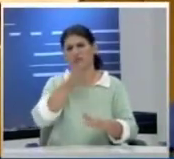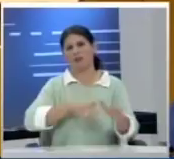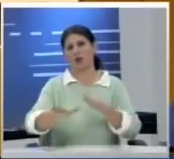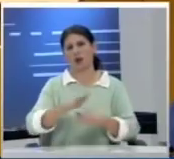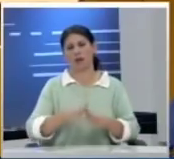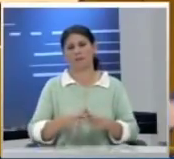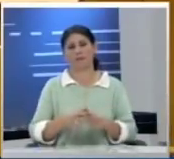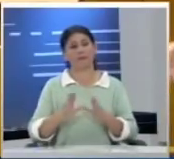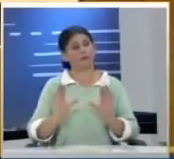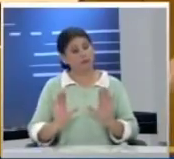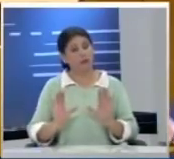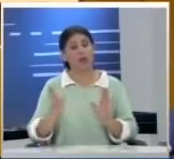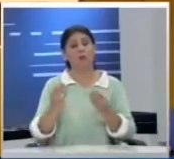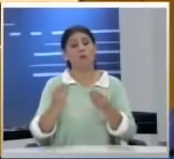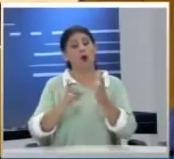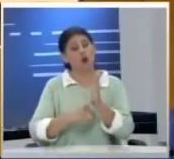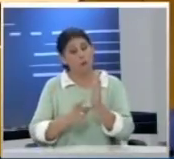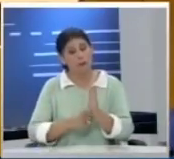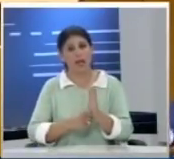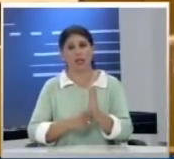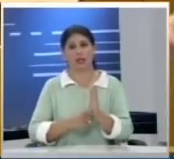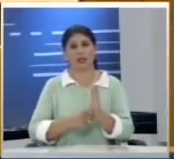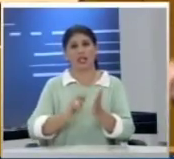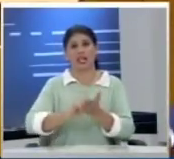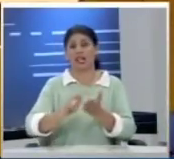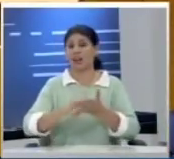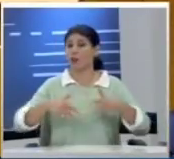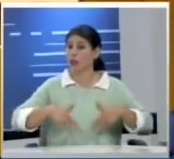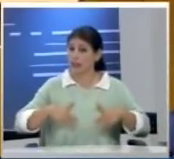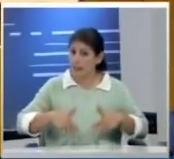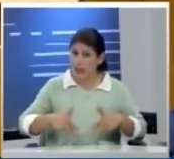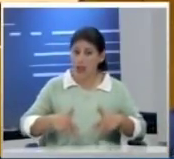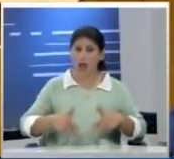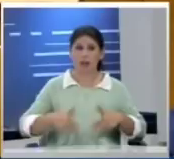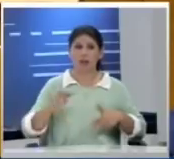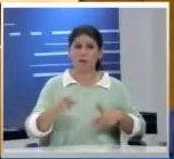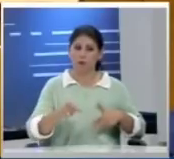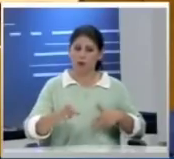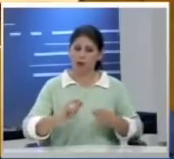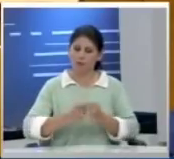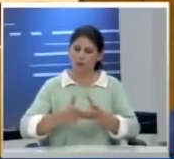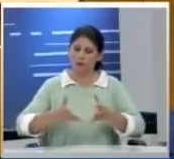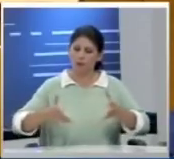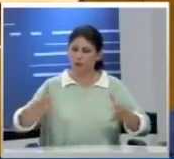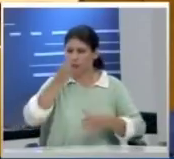διαφθοράς, αλλά και η πολυνομία και η γραφειοκρατία που θρέφουν τη διαφθορά.